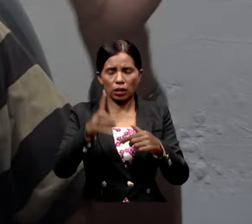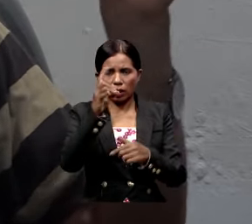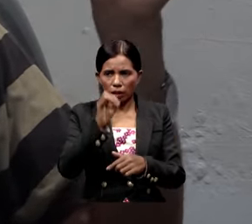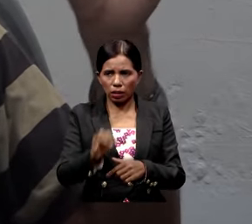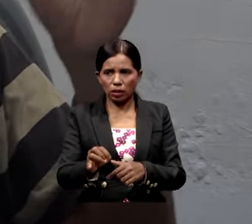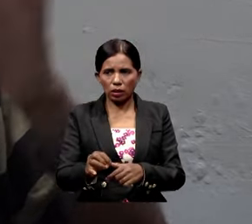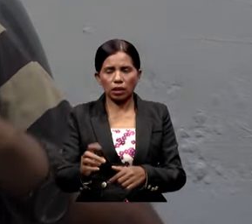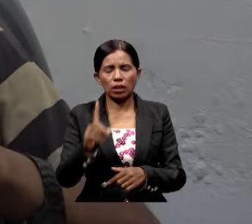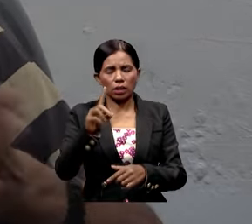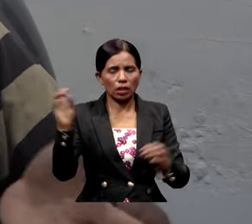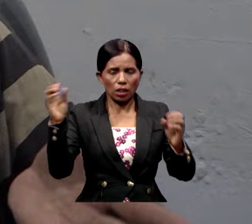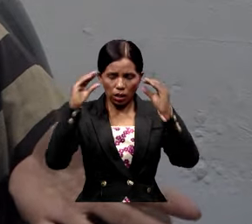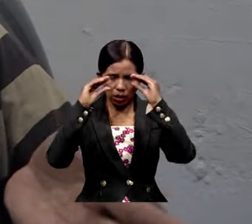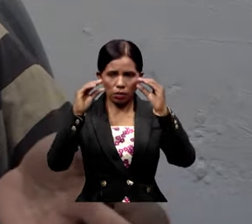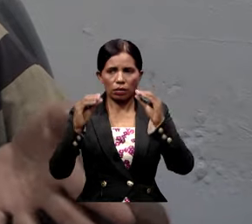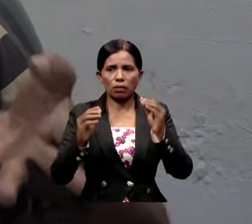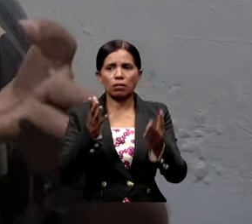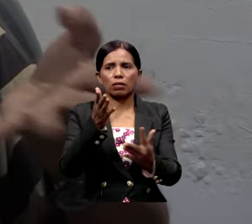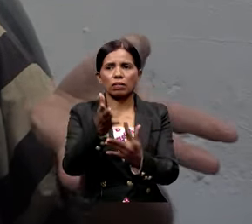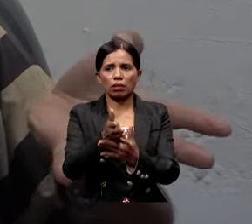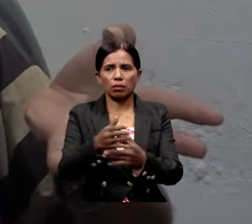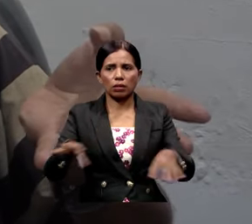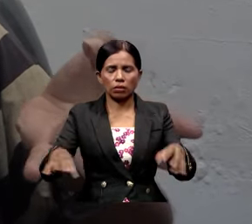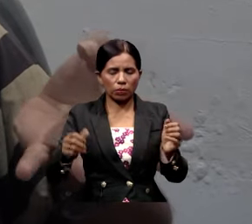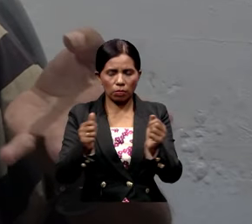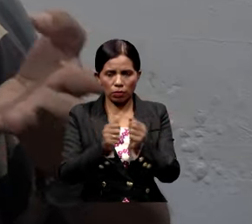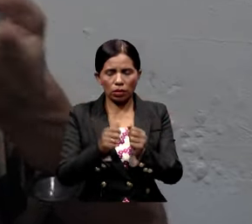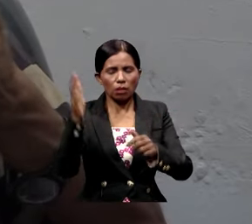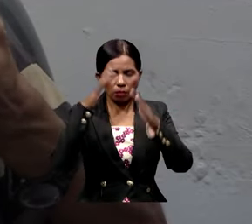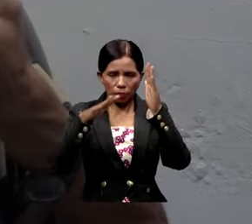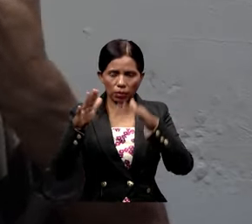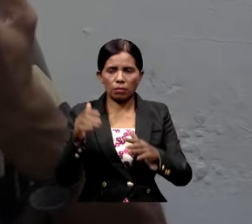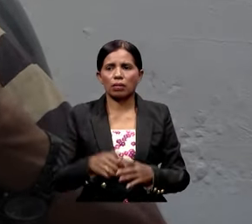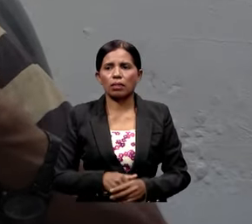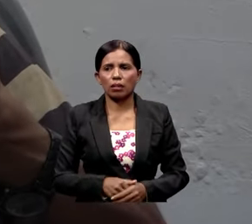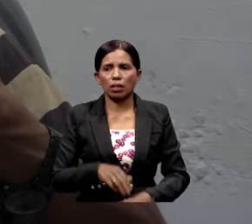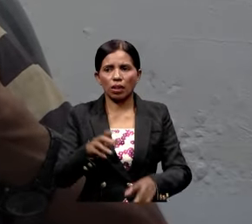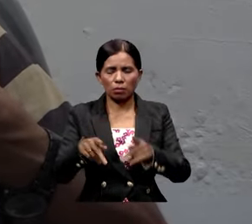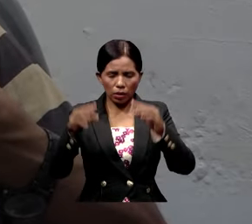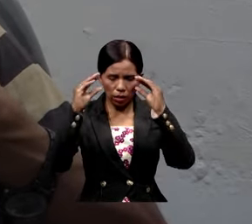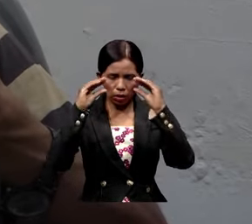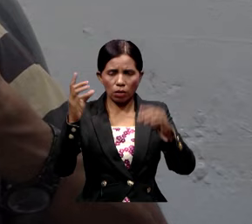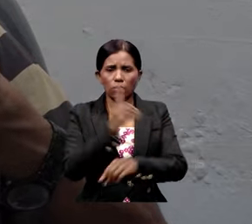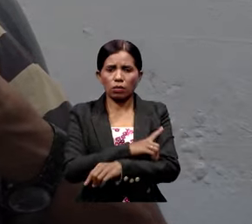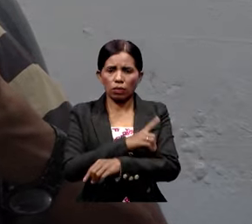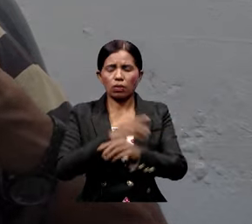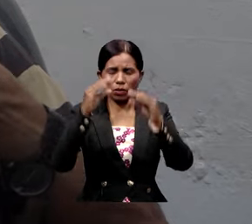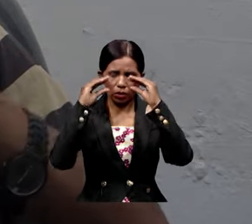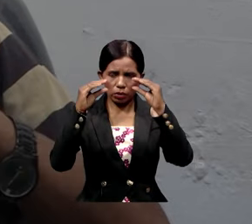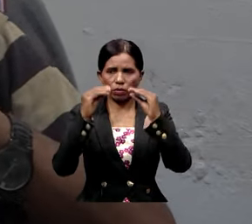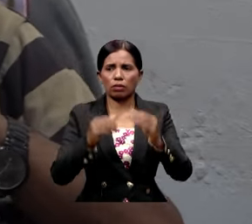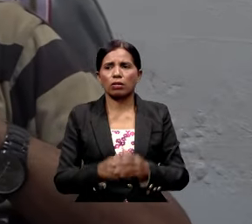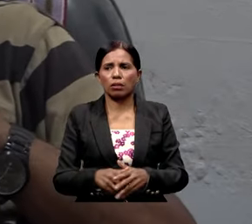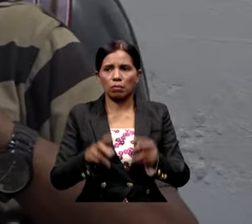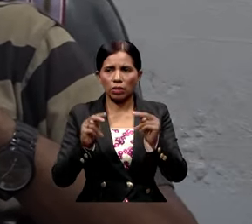la nuri maka mai naran tama ia kontratu ne problema. Mas ema ne be hanuri tebes. Ne ne persisa